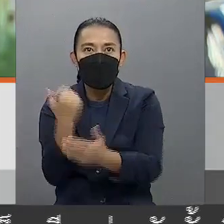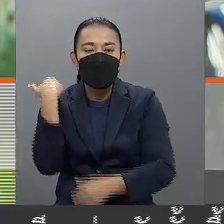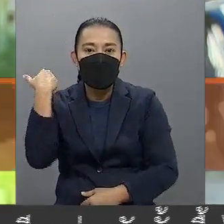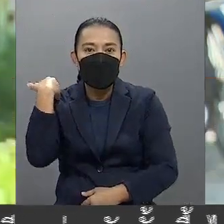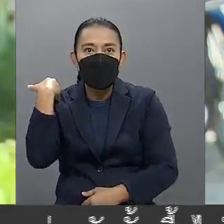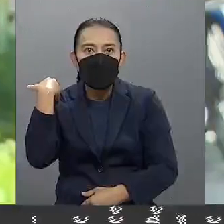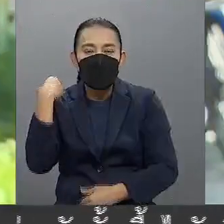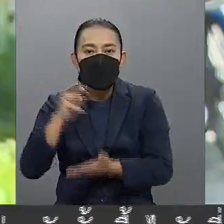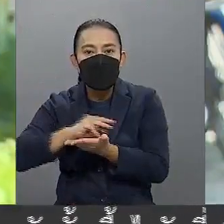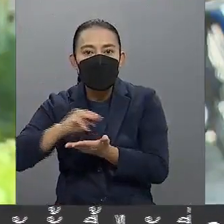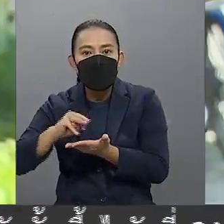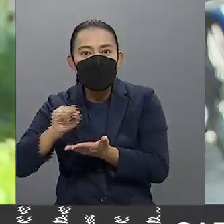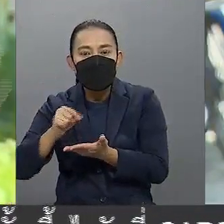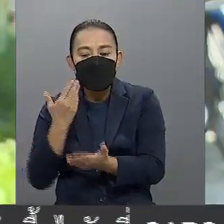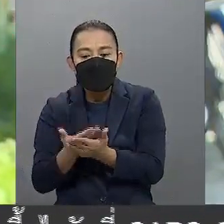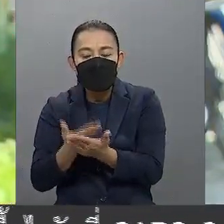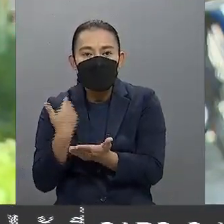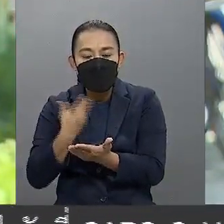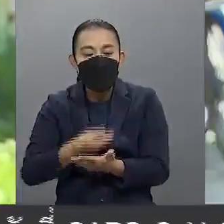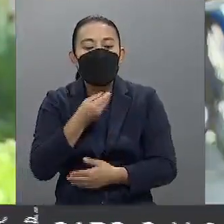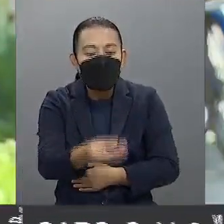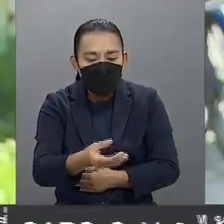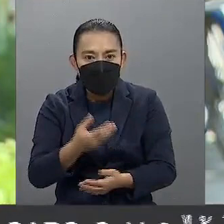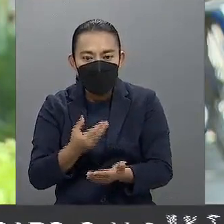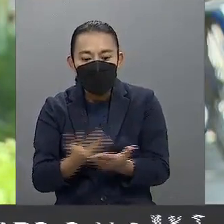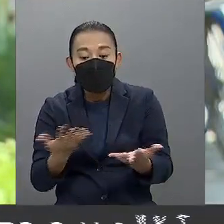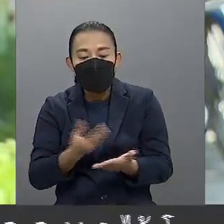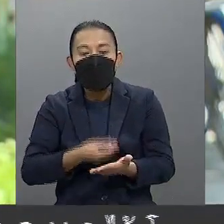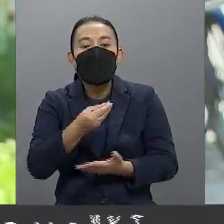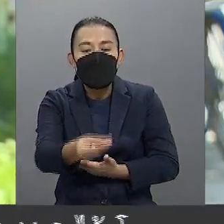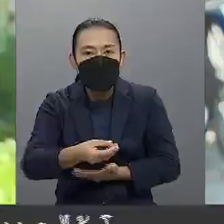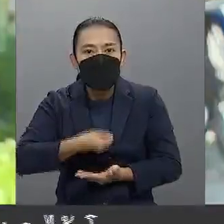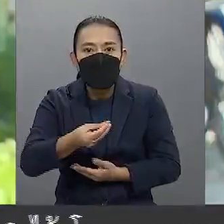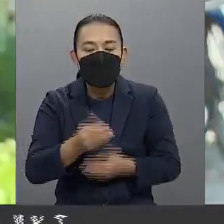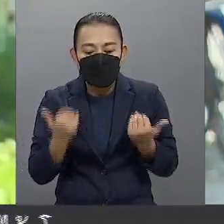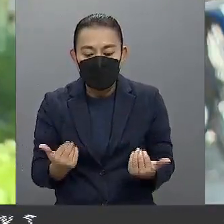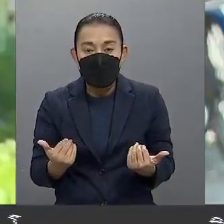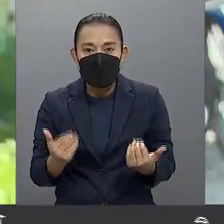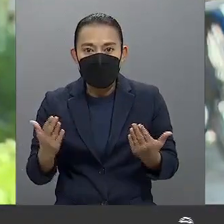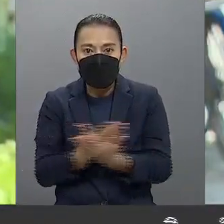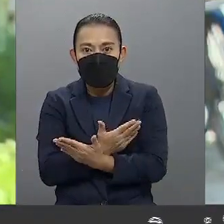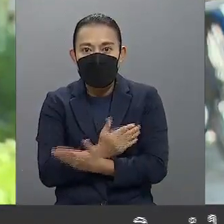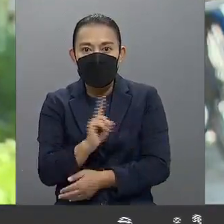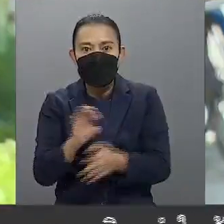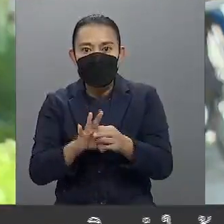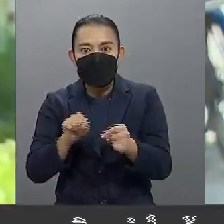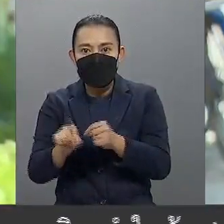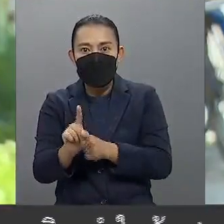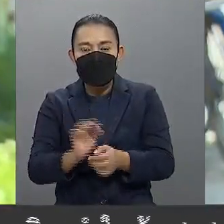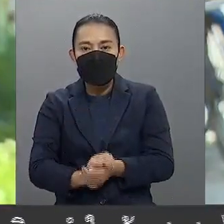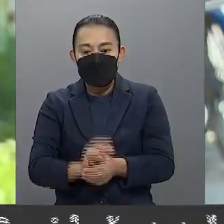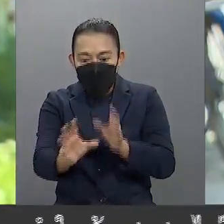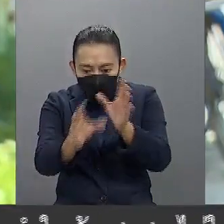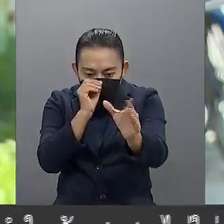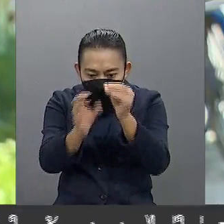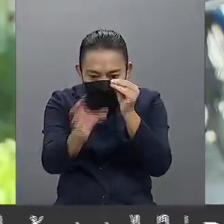ไม่มีตังค์ไม่มีตังค์ให้ตอนนี้เราเปลี่ยนกระบวนการแล้วเราให้เขามากไปกว่าเงินอีกให้เขาได้เรียนรู้ว่าโตไป